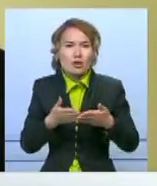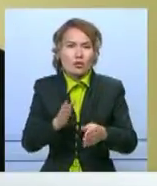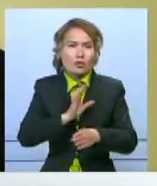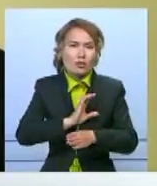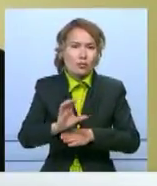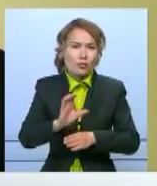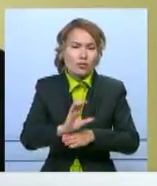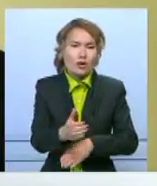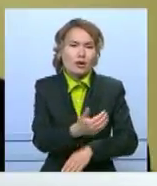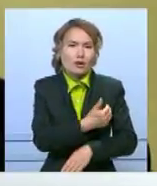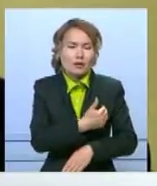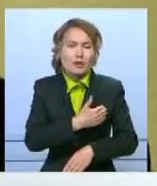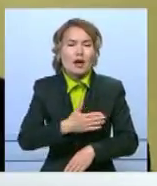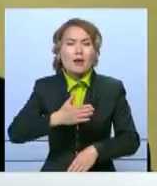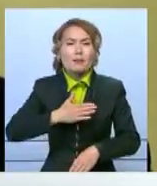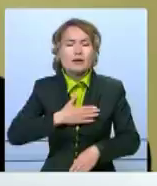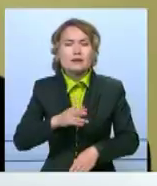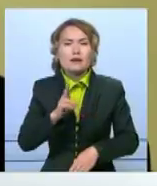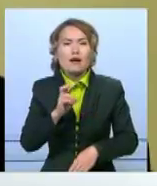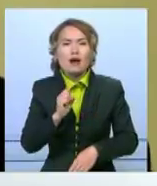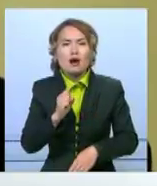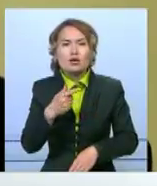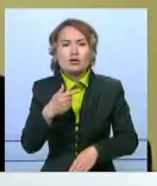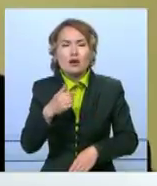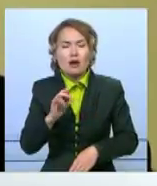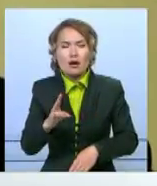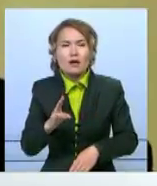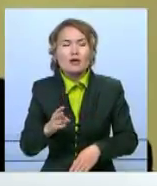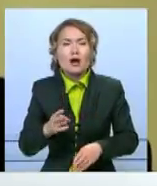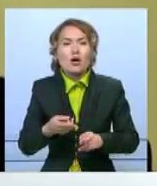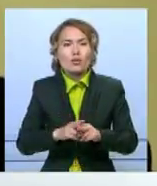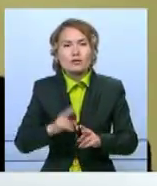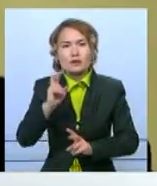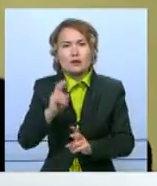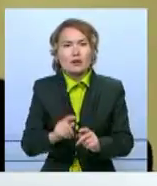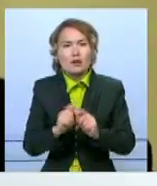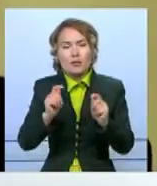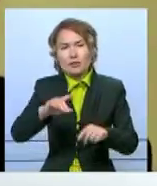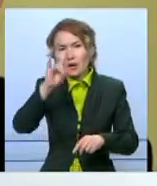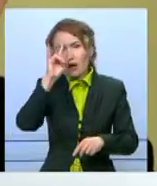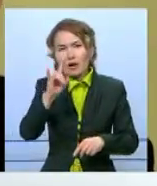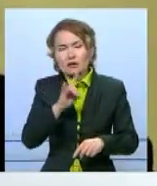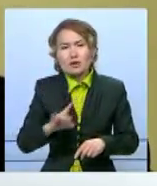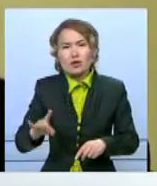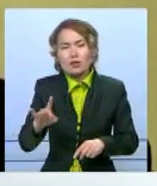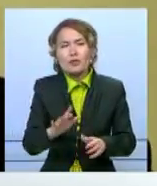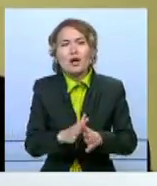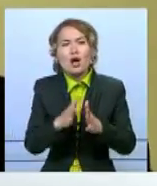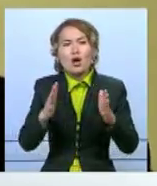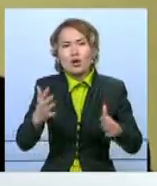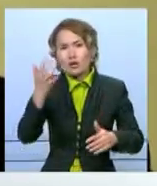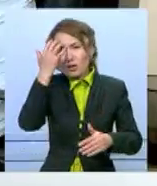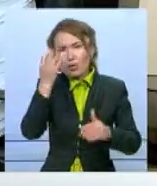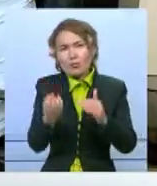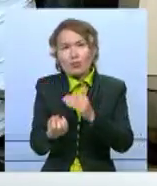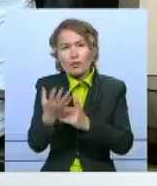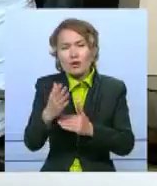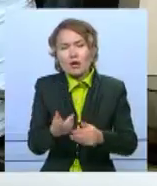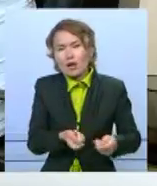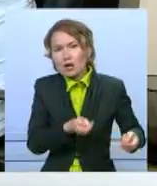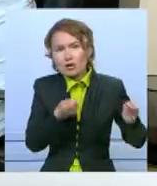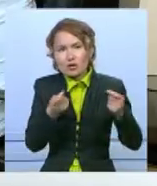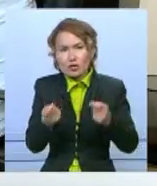төте жол табады. Біз қашаған кенішінің іске қосылғанын күтіп отырмыз. Сол кезде Қазақстанға үлкен көлемде мұнай тасымалдауға мүмкіндік туады.